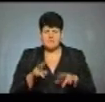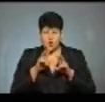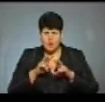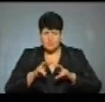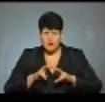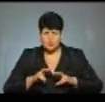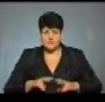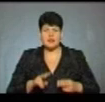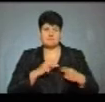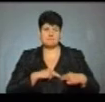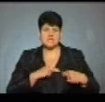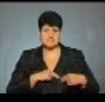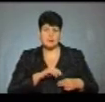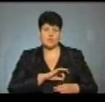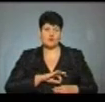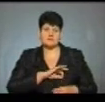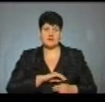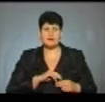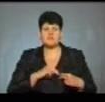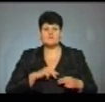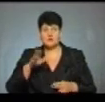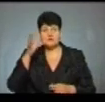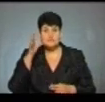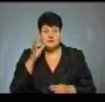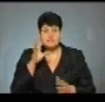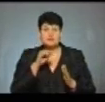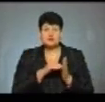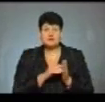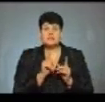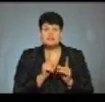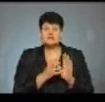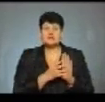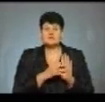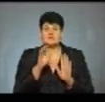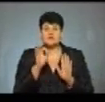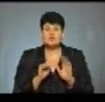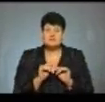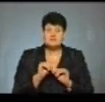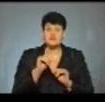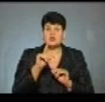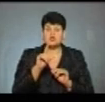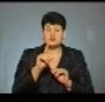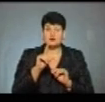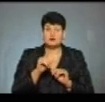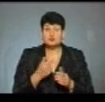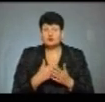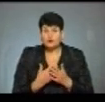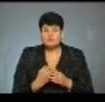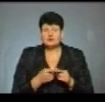проаналізували працівники профспілки працівників освіти, закладено лише 9% підвищення, тобто